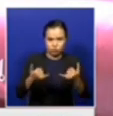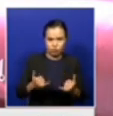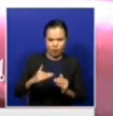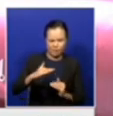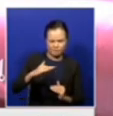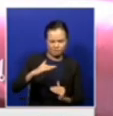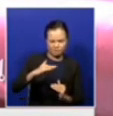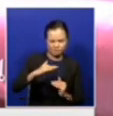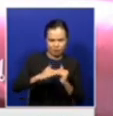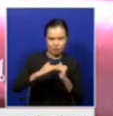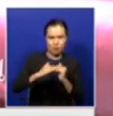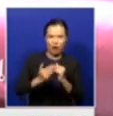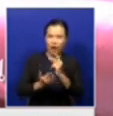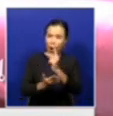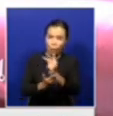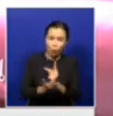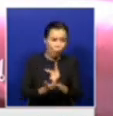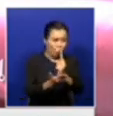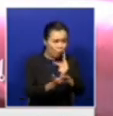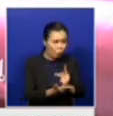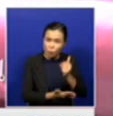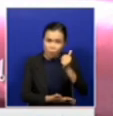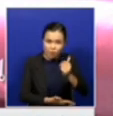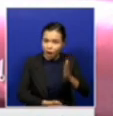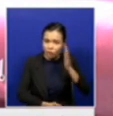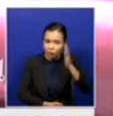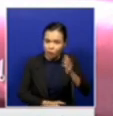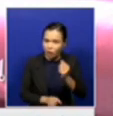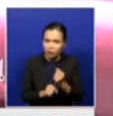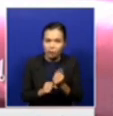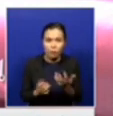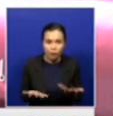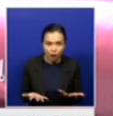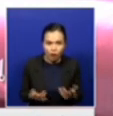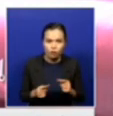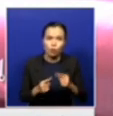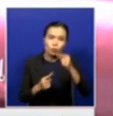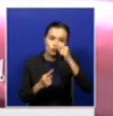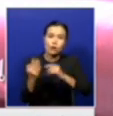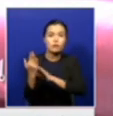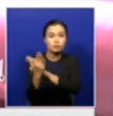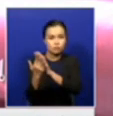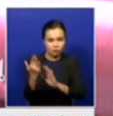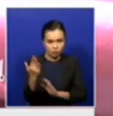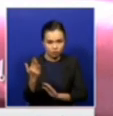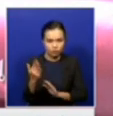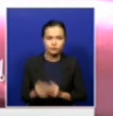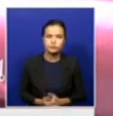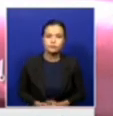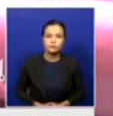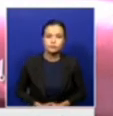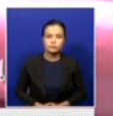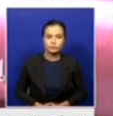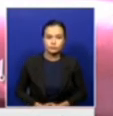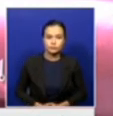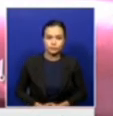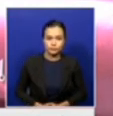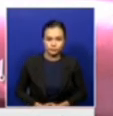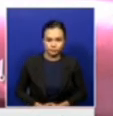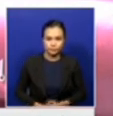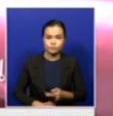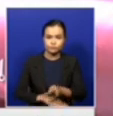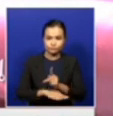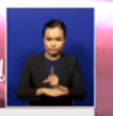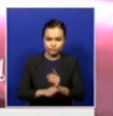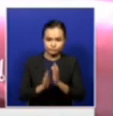กู้ยืมเงินอะไรไม่ได้ต่อไปจะเกิดอะไรขึ้นกับประเทศชาติของเราครับท่านประธานที่เคารพครับณ